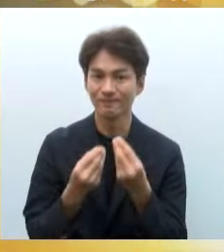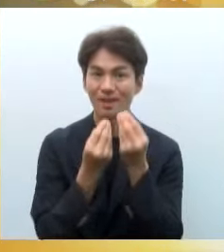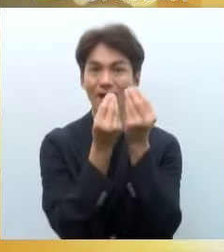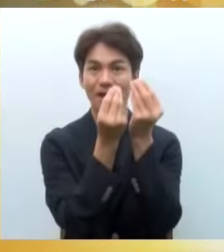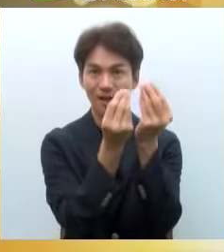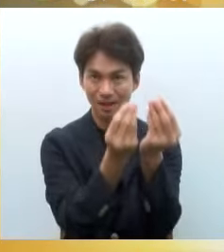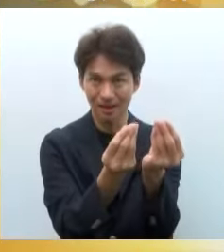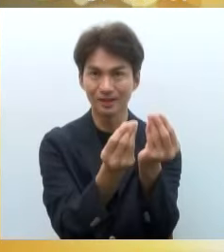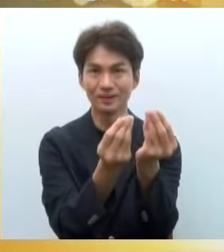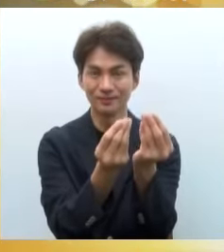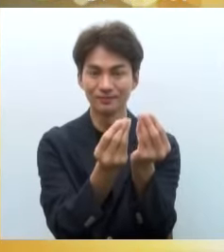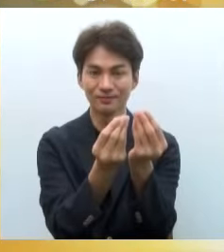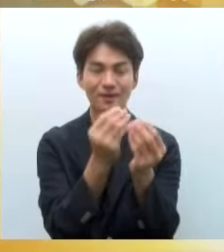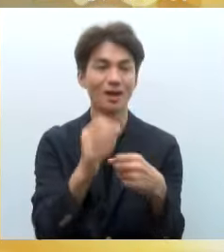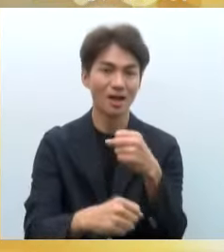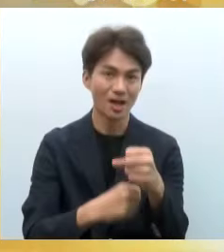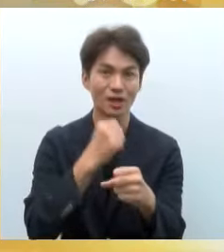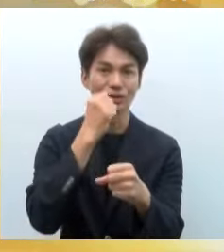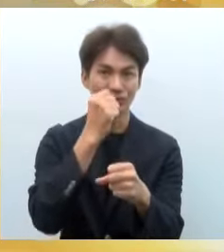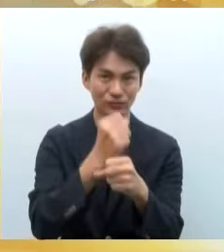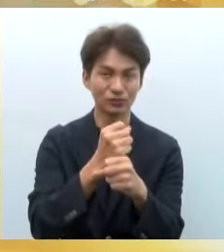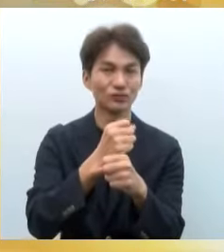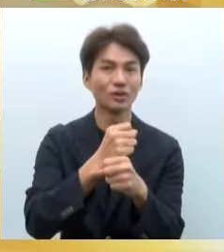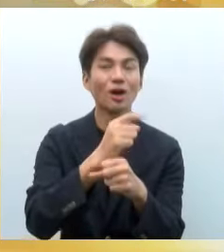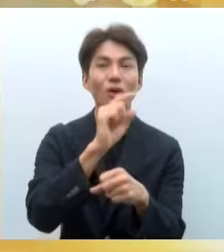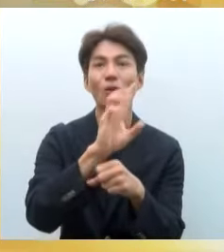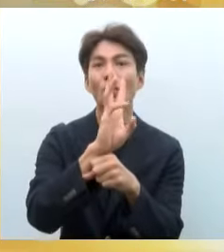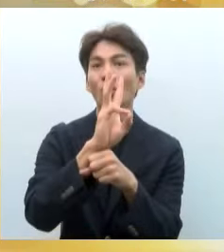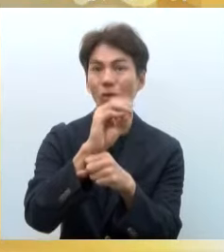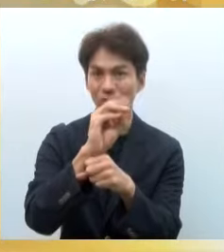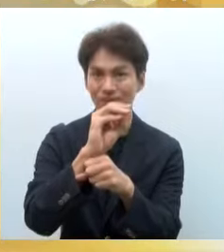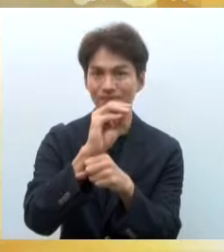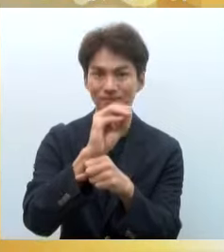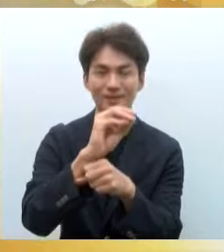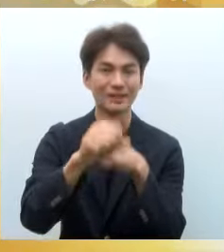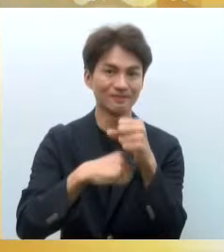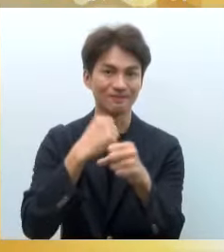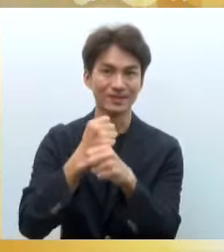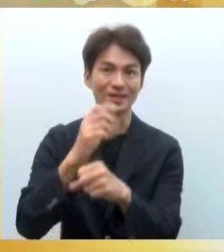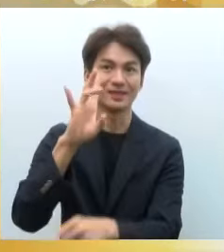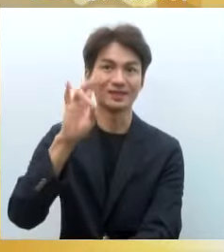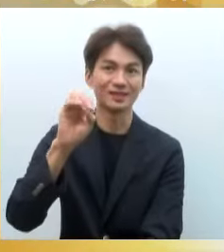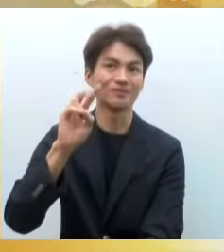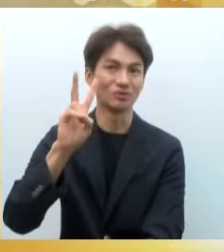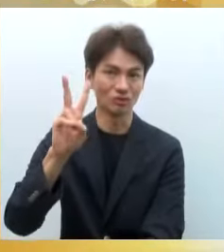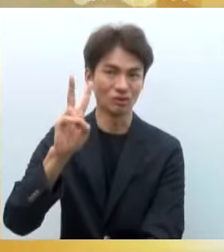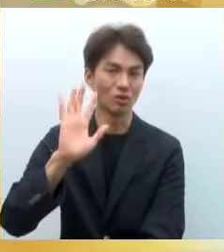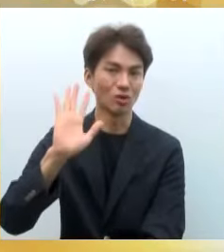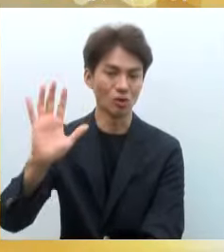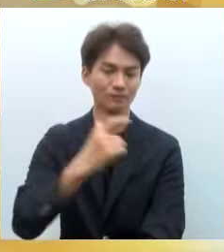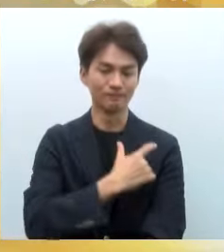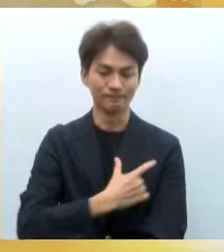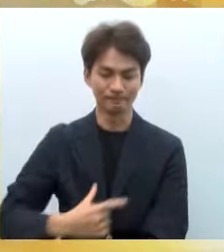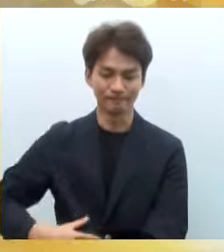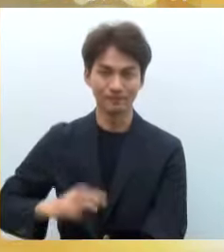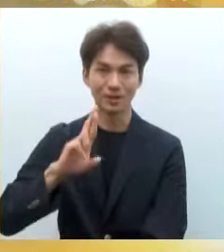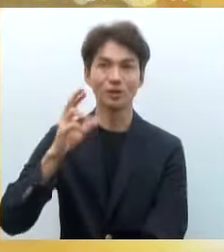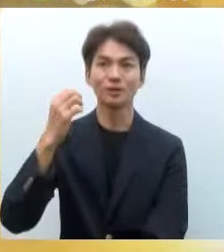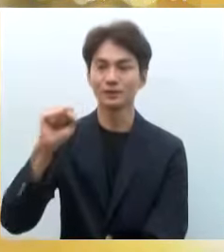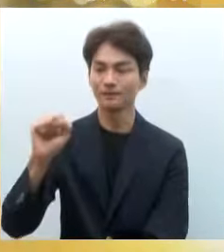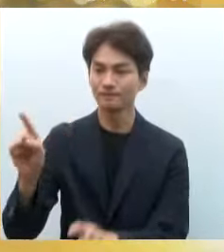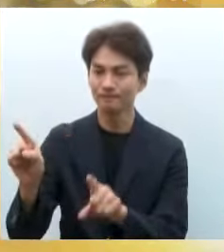มหามงคลเฉลิมพระชนมพรรษา6รอบ72พรรษาของพระบาทสมเด็จพระเจ้าอยู่หัวและแสดงความสำนึกในพระมห